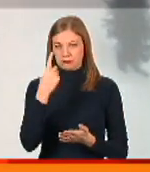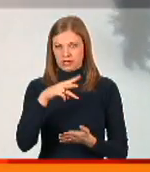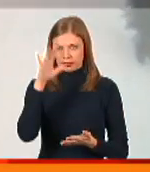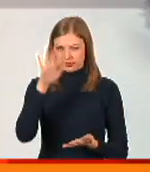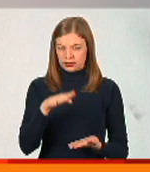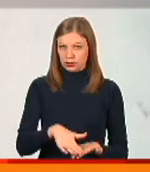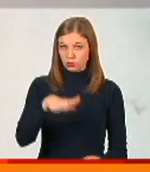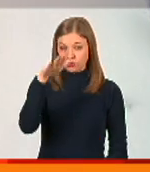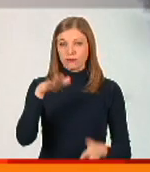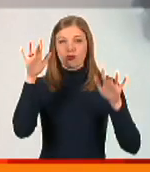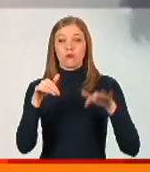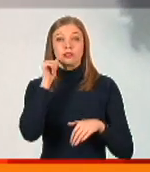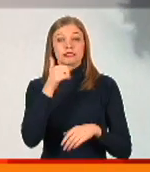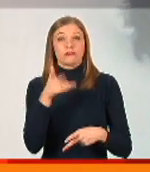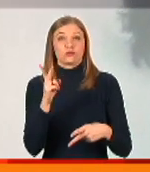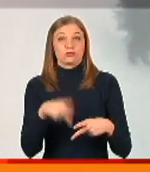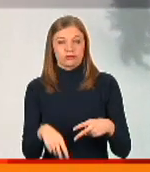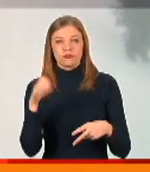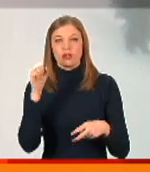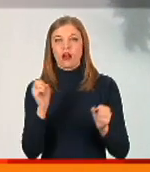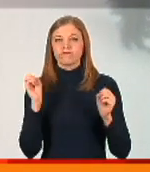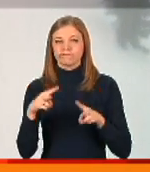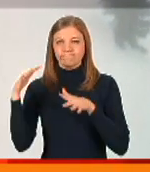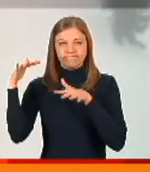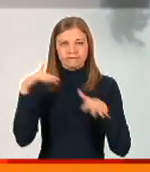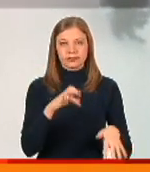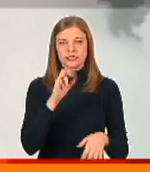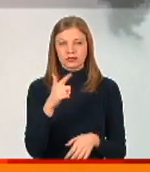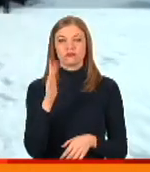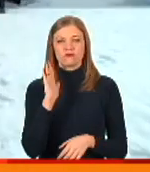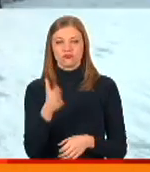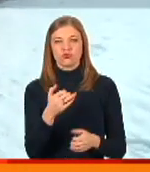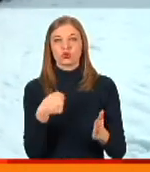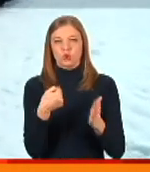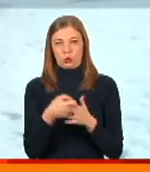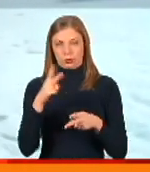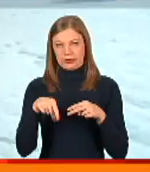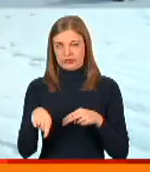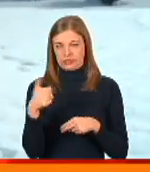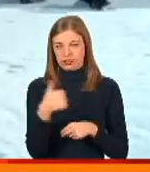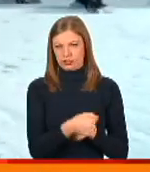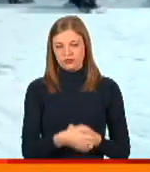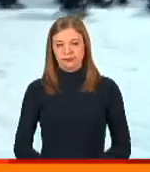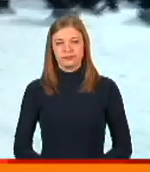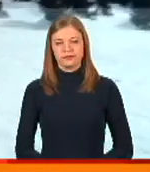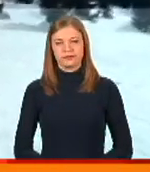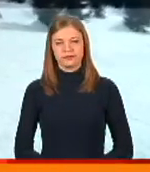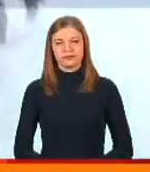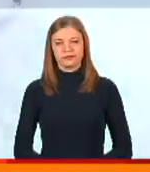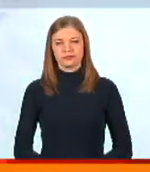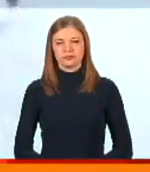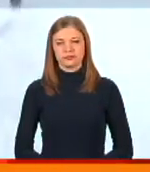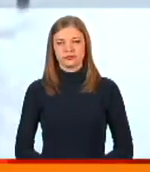снігу. Опади завтра припиняться, от лавина небезпека третього рівня триматиметься до кінця тижня.